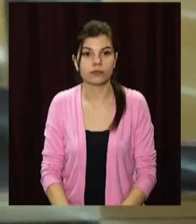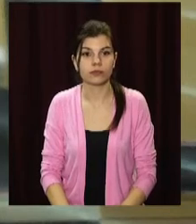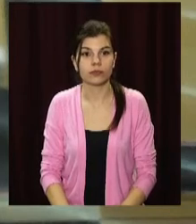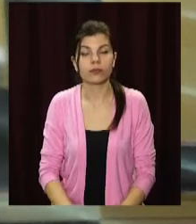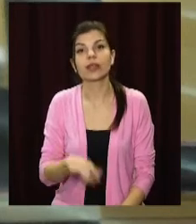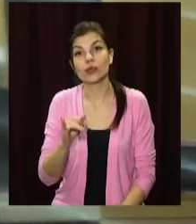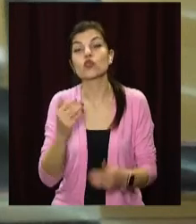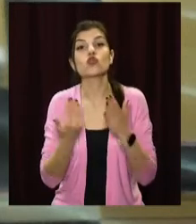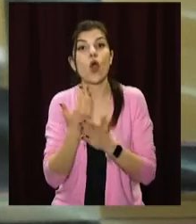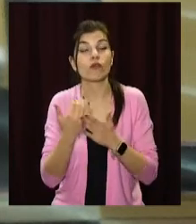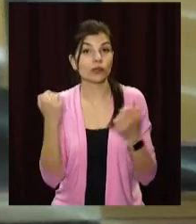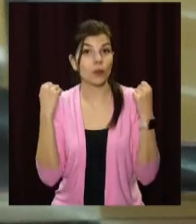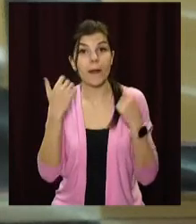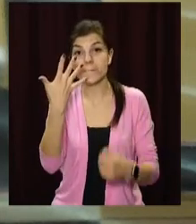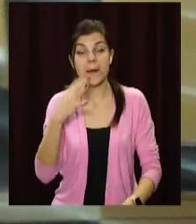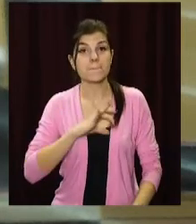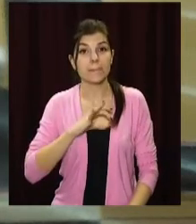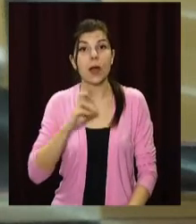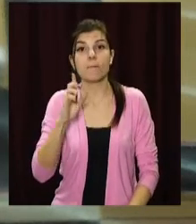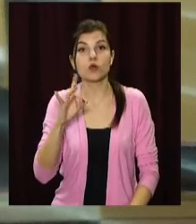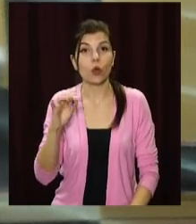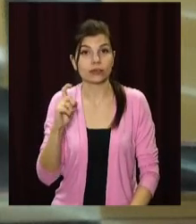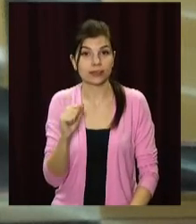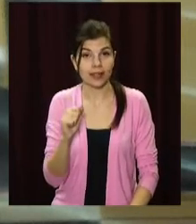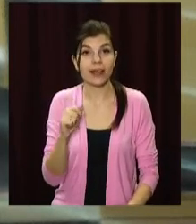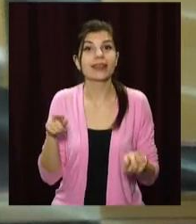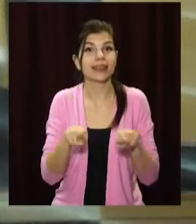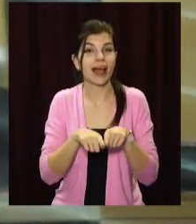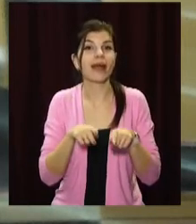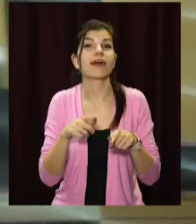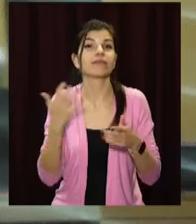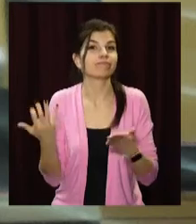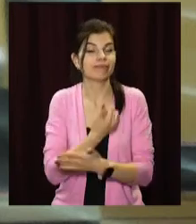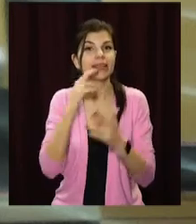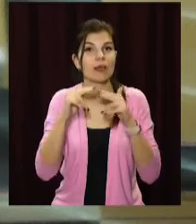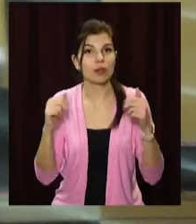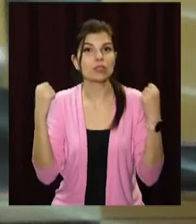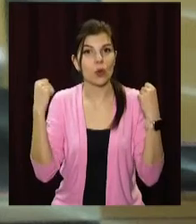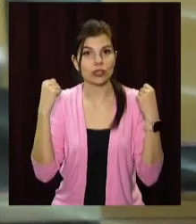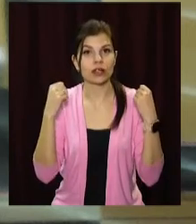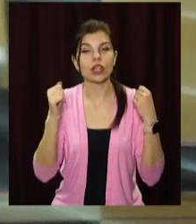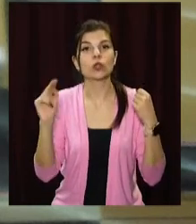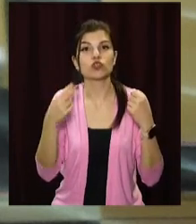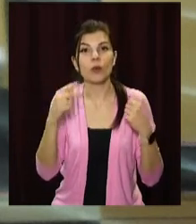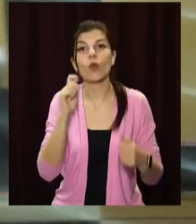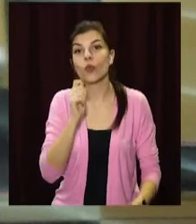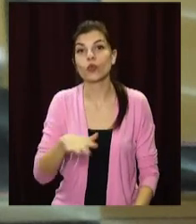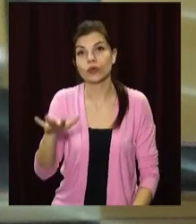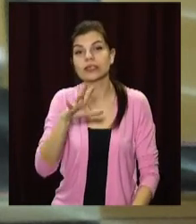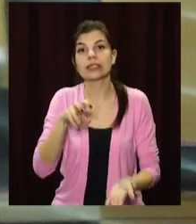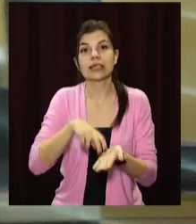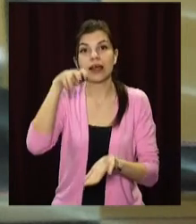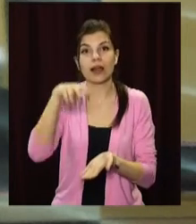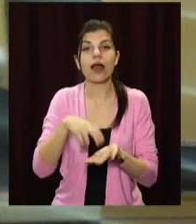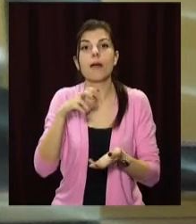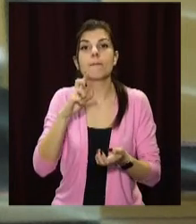І до новин спорту. 5 медалей з бронзовим відтінком. Таким виявився здобуток дніпровських спортсменів на чемпіонаті України зі стрибків